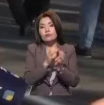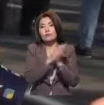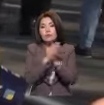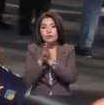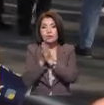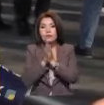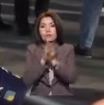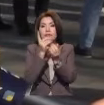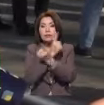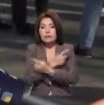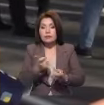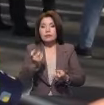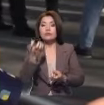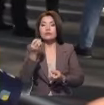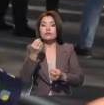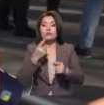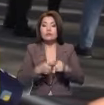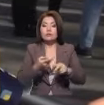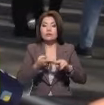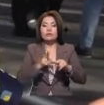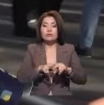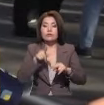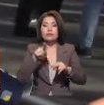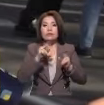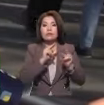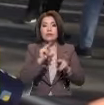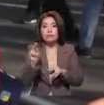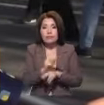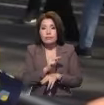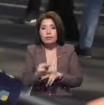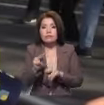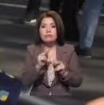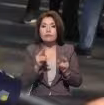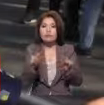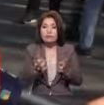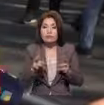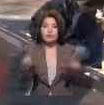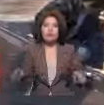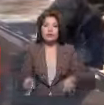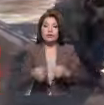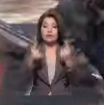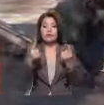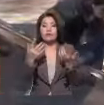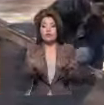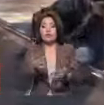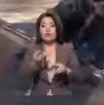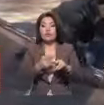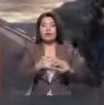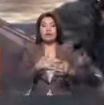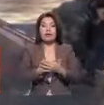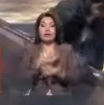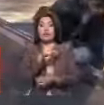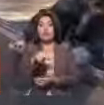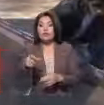жариялау, және де осы бойынша бір тәрбие, бір қалыптастыру болып табылады жастар арасында. Акцияда белсенділер еліміз